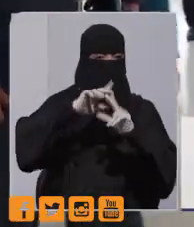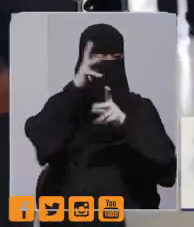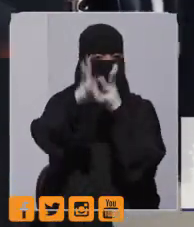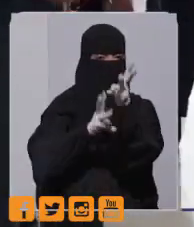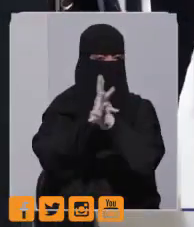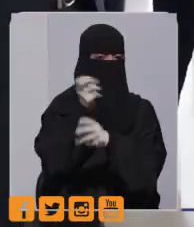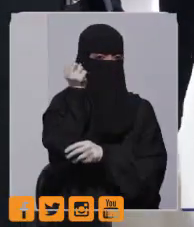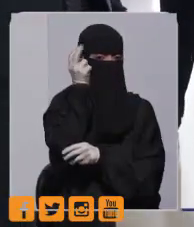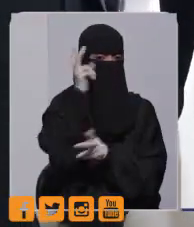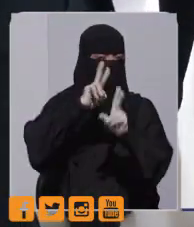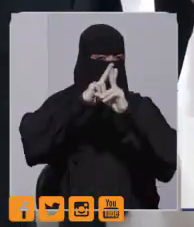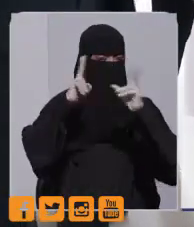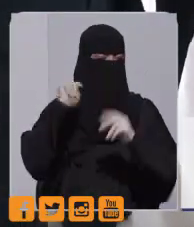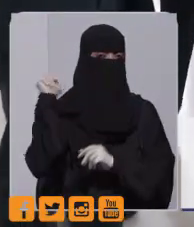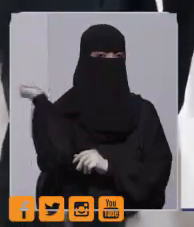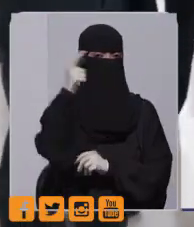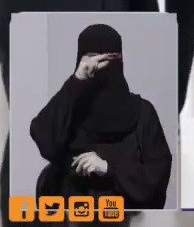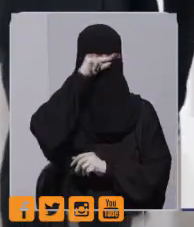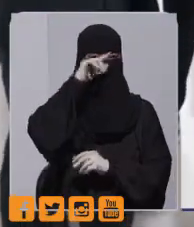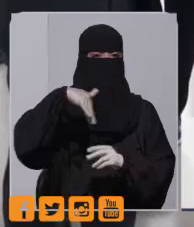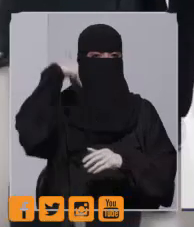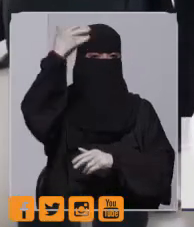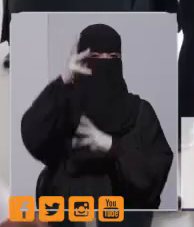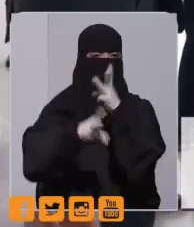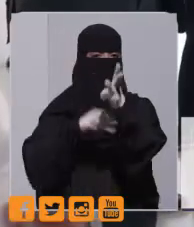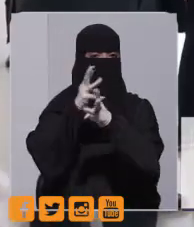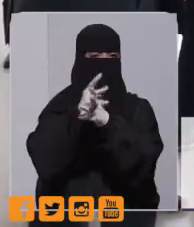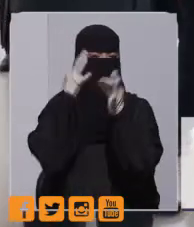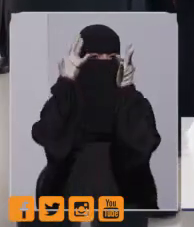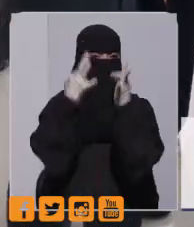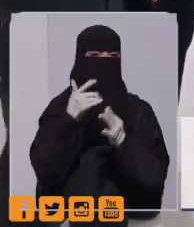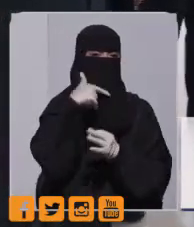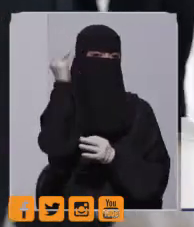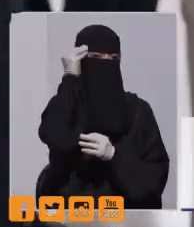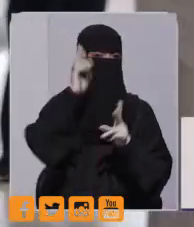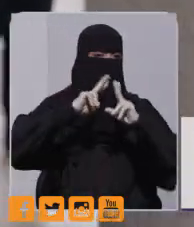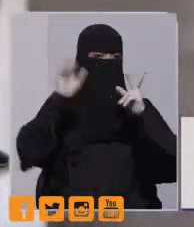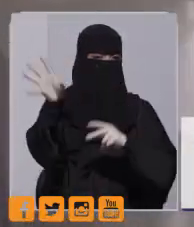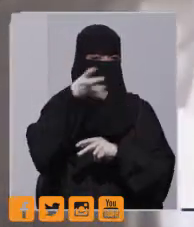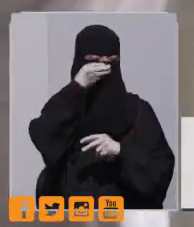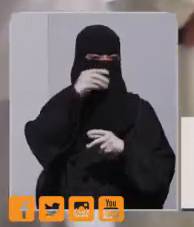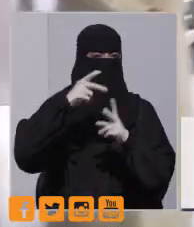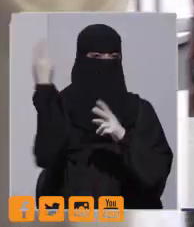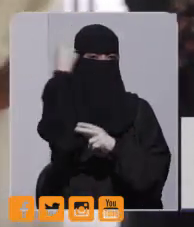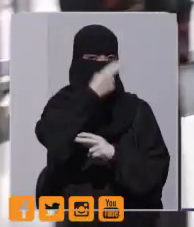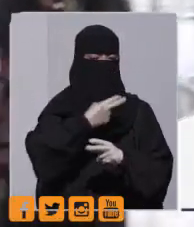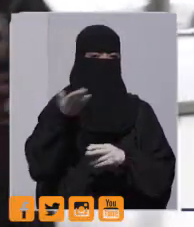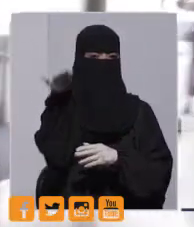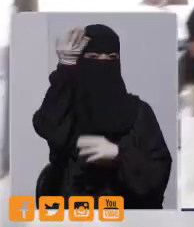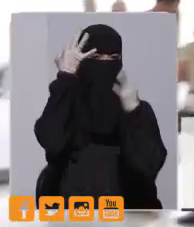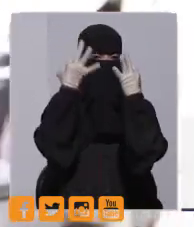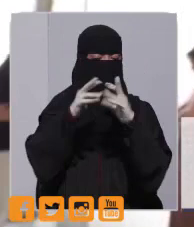وفكريه تنطلق من دبي الى العالم ومركزا معرفيا لدعم خبراء ومصممي الحلول المستقبليه